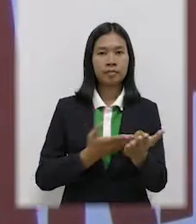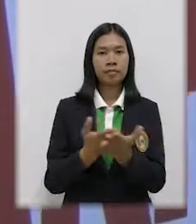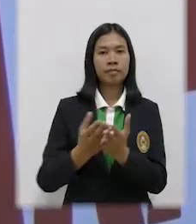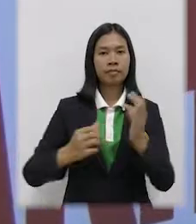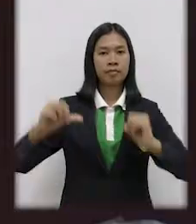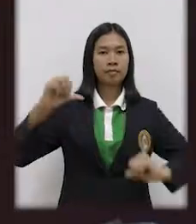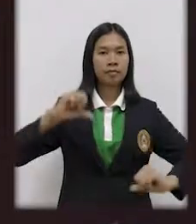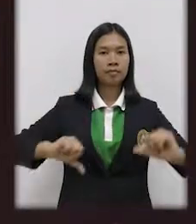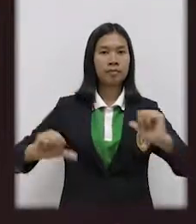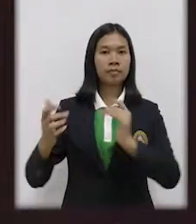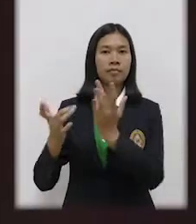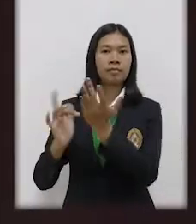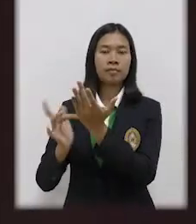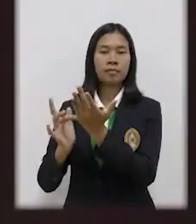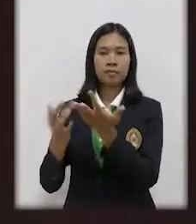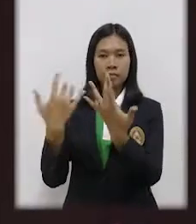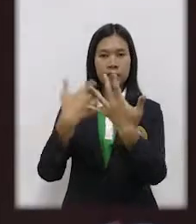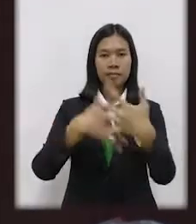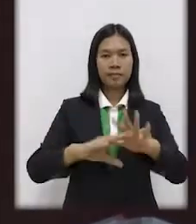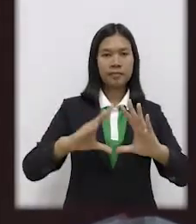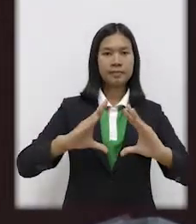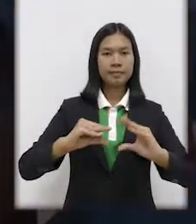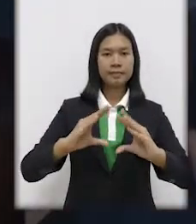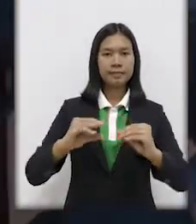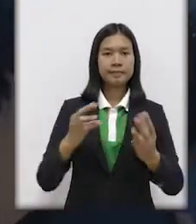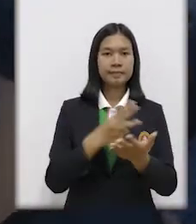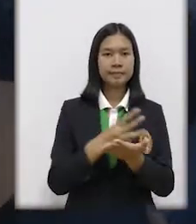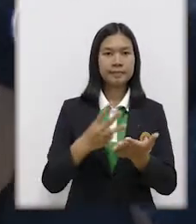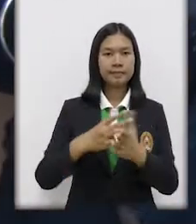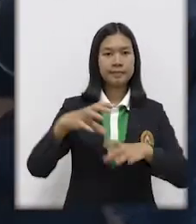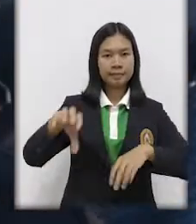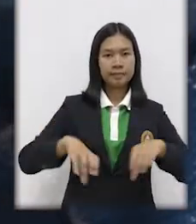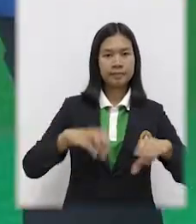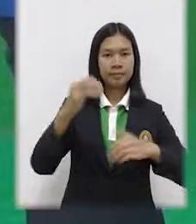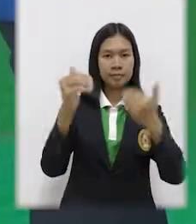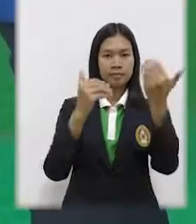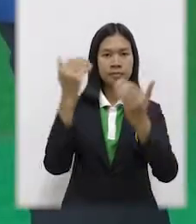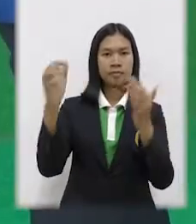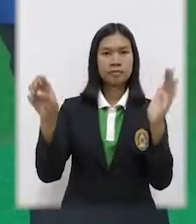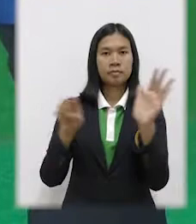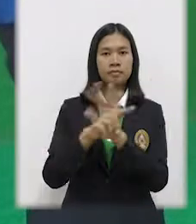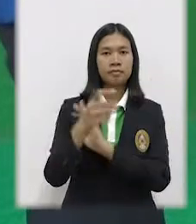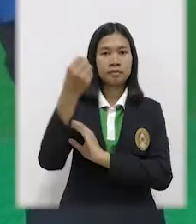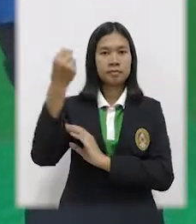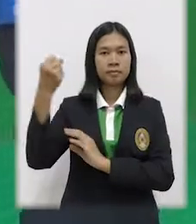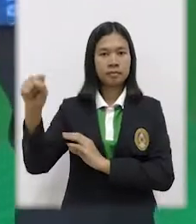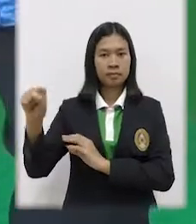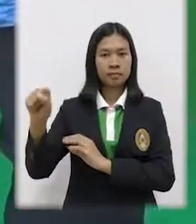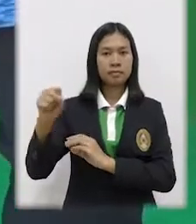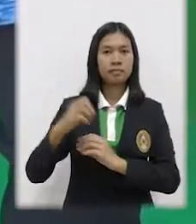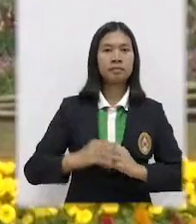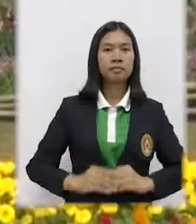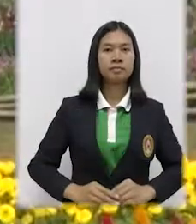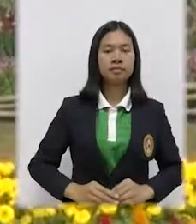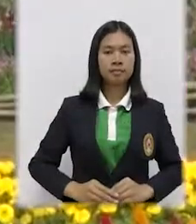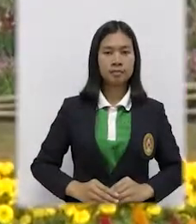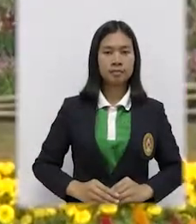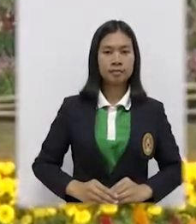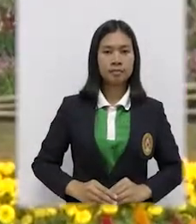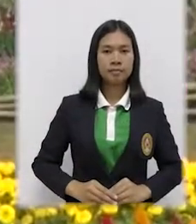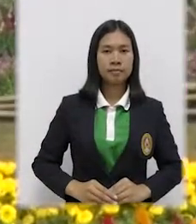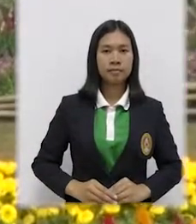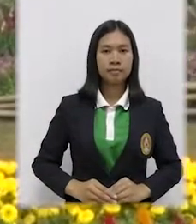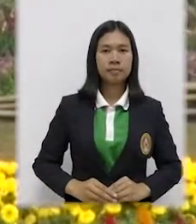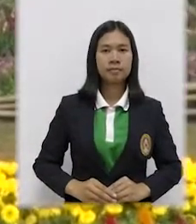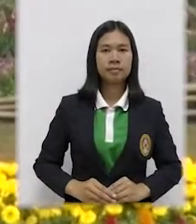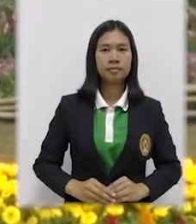คณะวิทยาศาสตร์และเทคโนโลยีเข้าร่วมการประชุมวิชาการและจัดนิทรรศการครั้งที่10ทรัพยากรไทยชาวบ้านไท